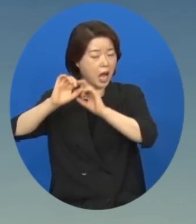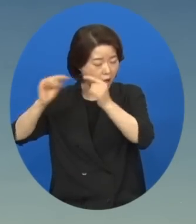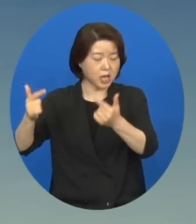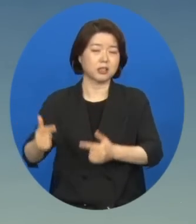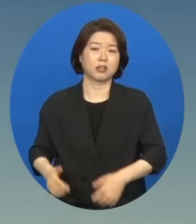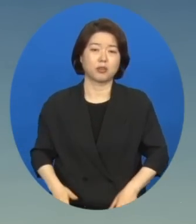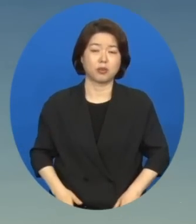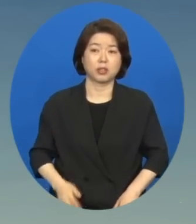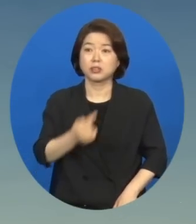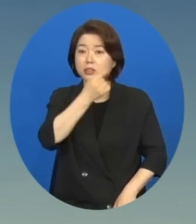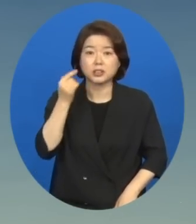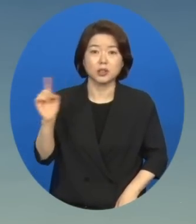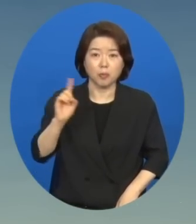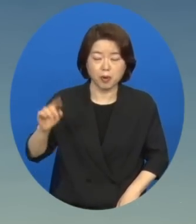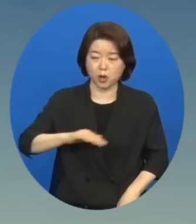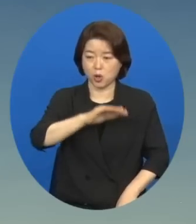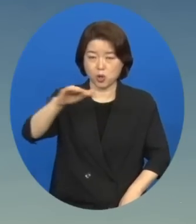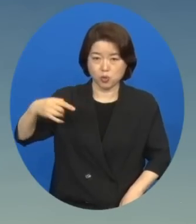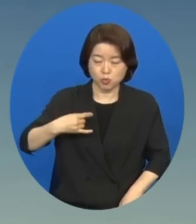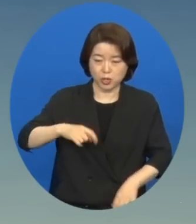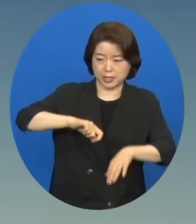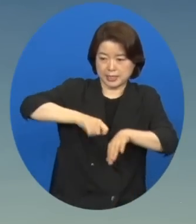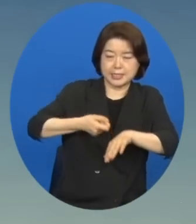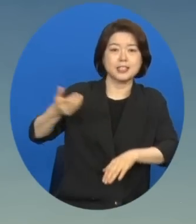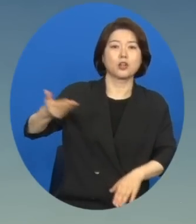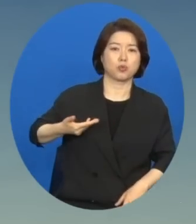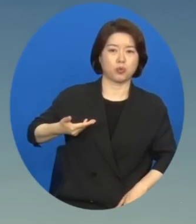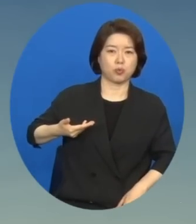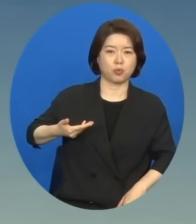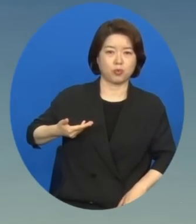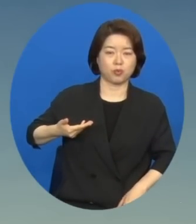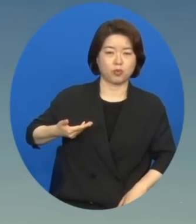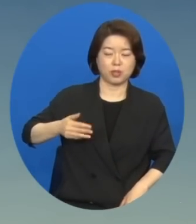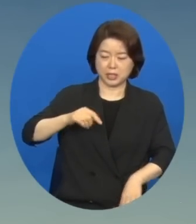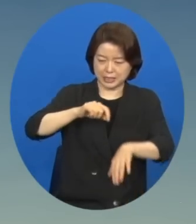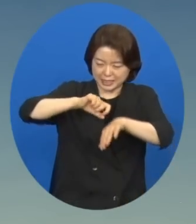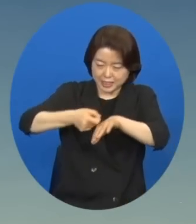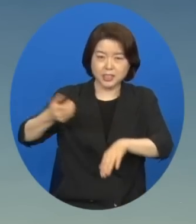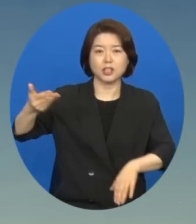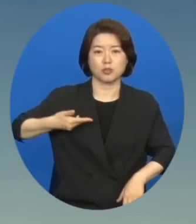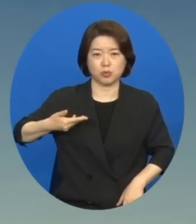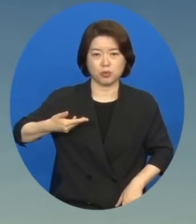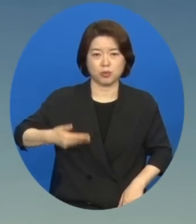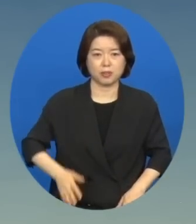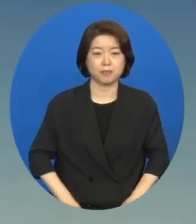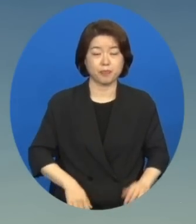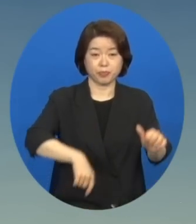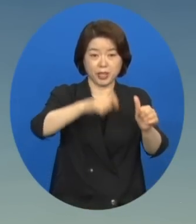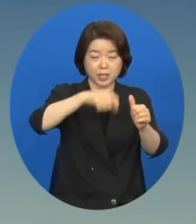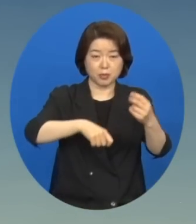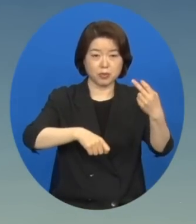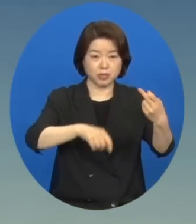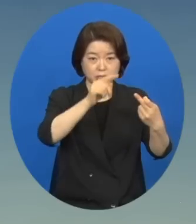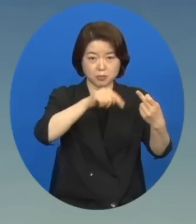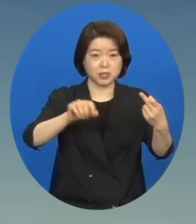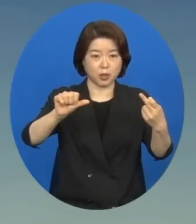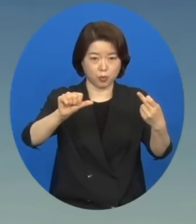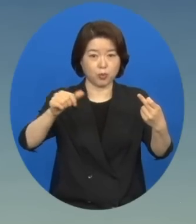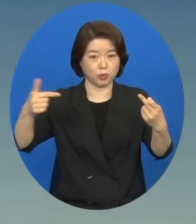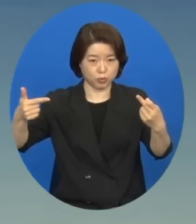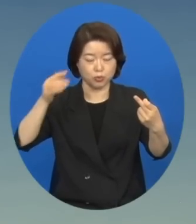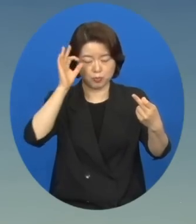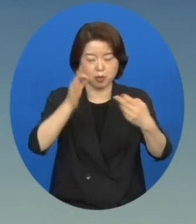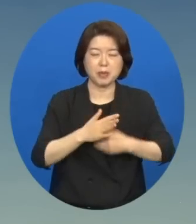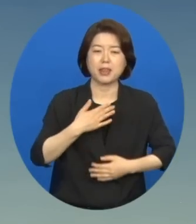않는다는 증거가 뭐냐면 우리에게 징계를 주시는 거예요. 징계. 히브리서 12장 5절과 6절에 내